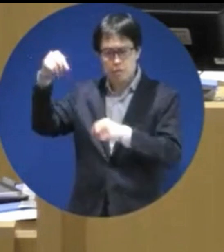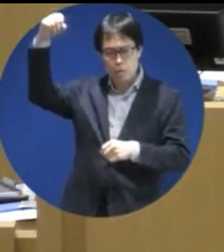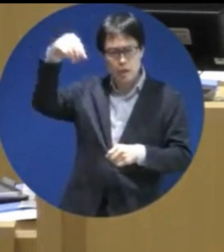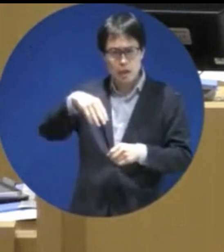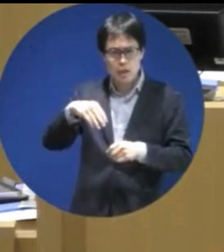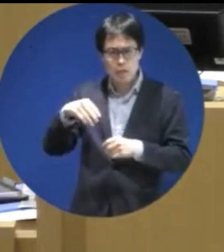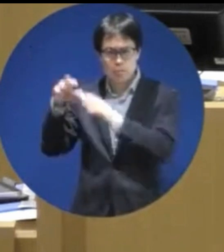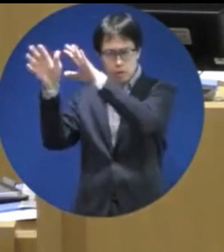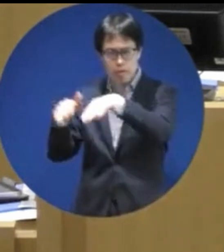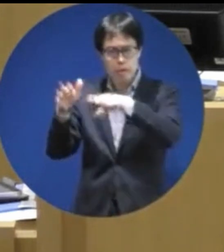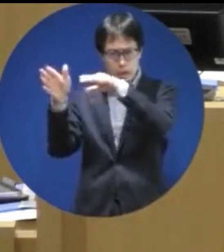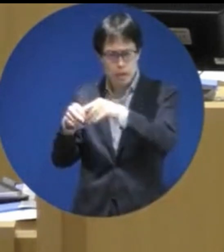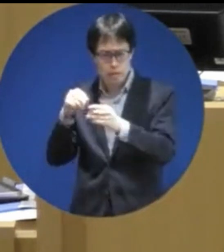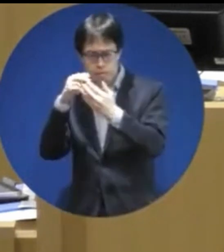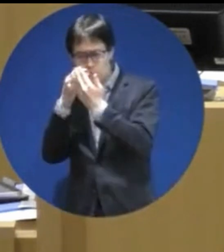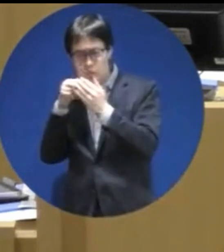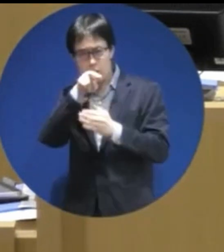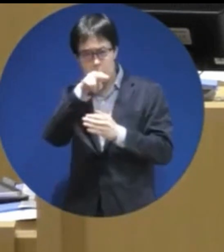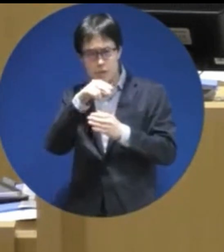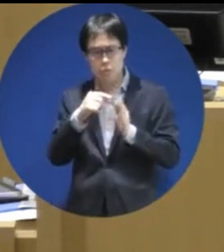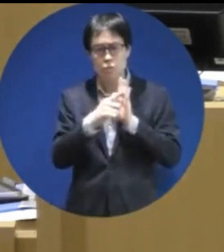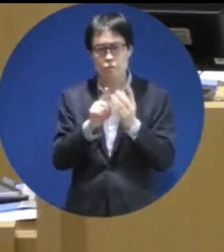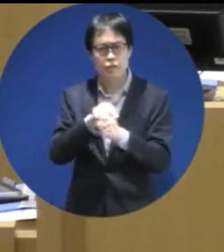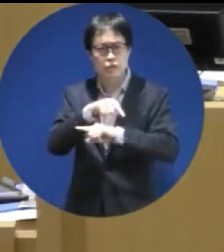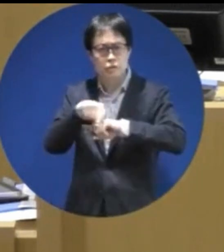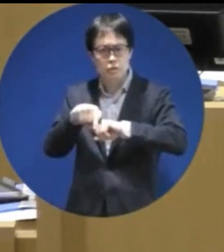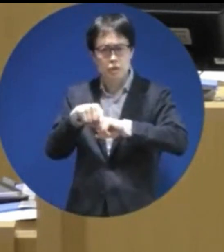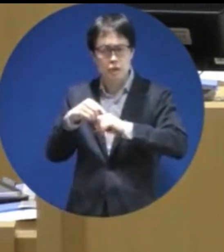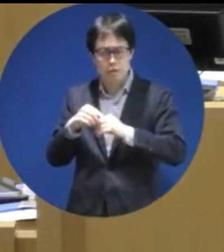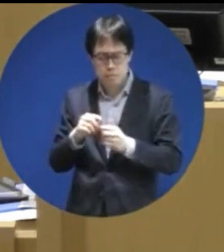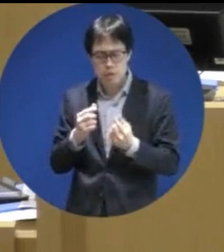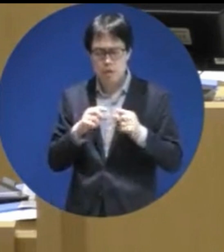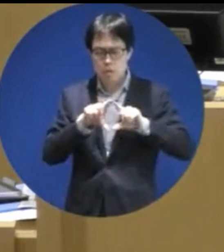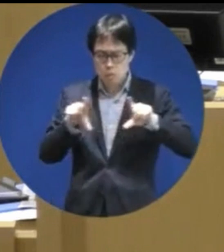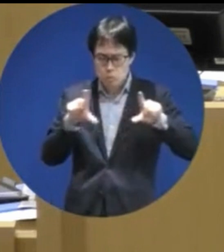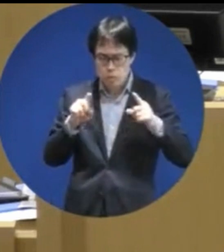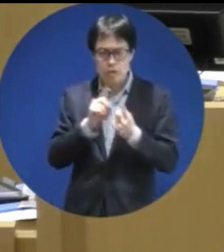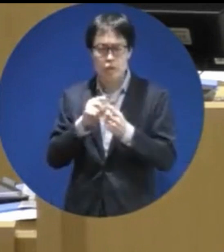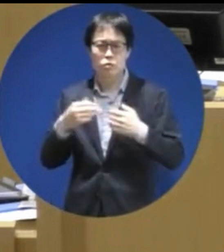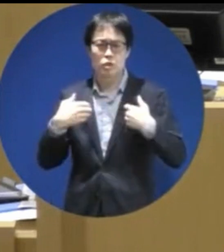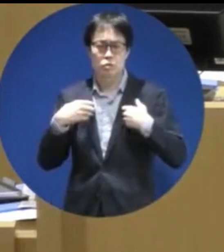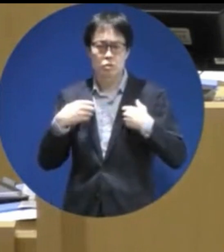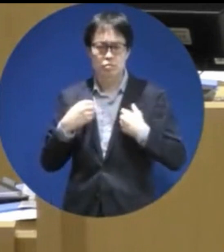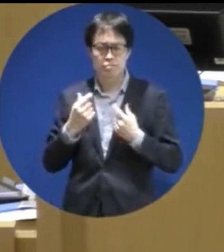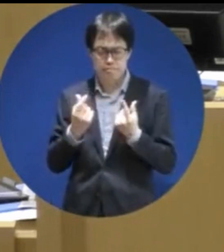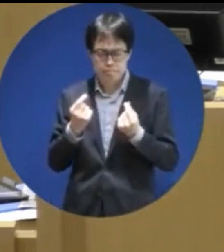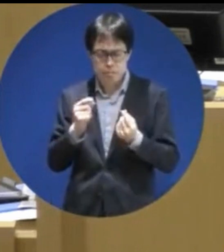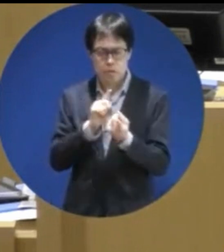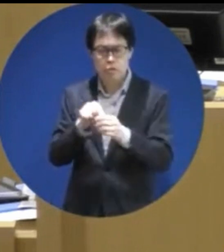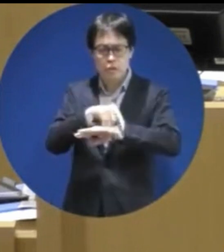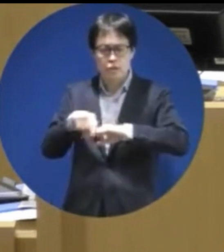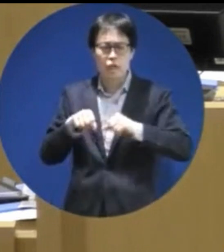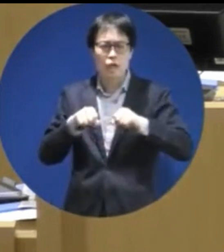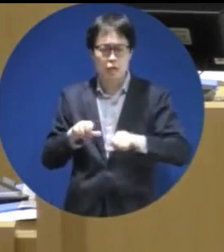風やガラスの照り返し、覗き見等の対策は高層マンション建築では当然対応する課題であり、十分な対策が取られるものと考